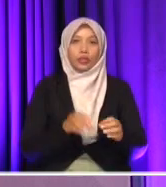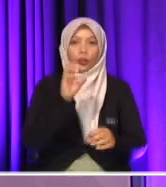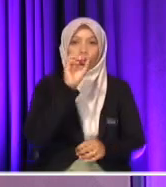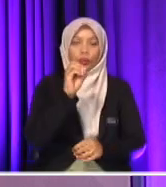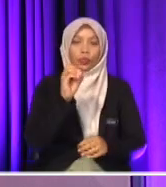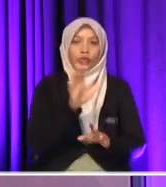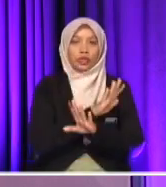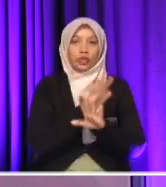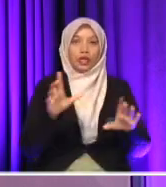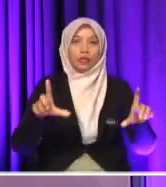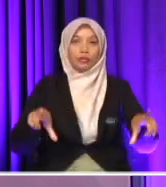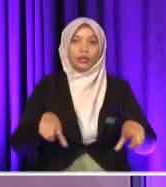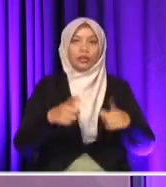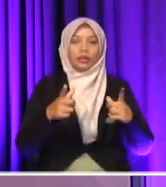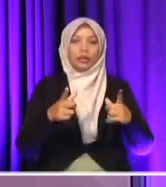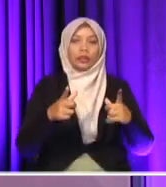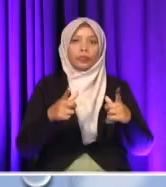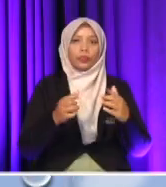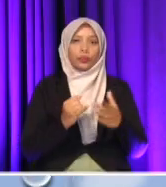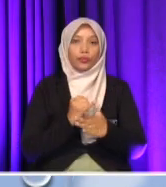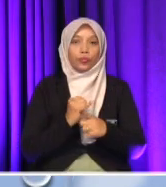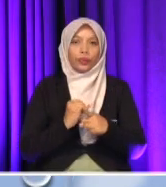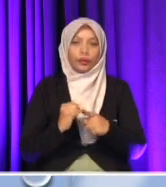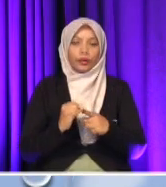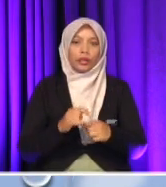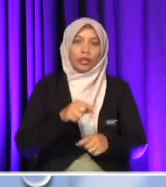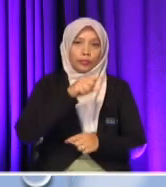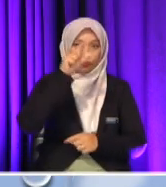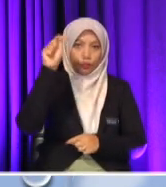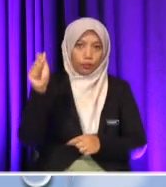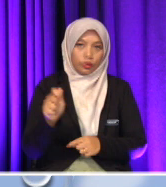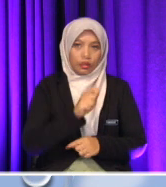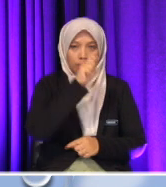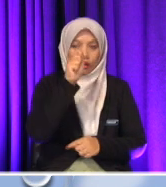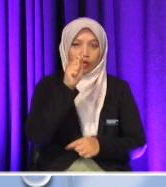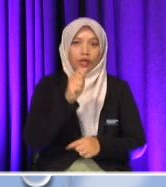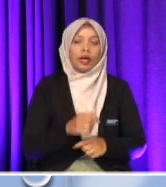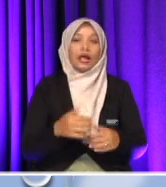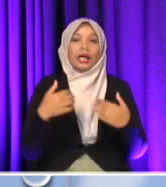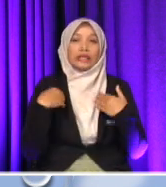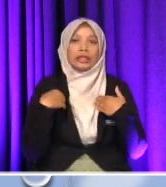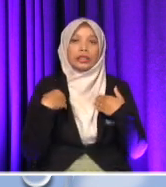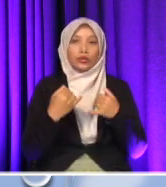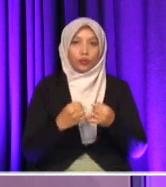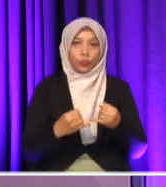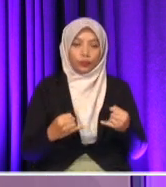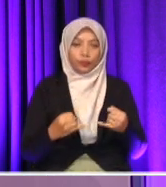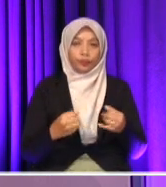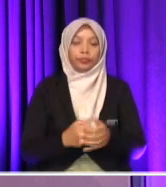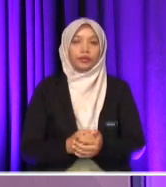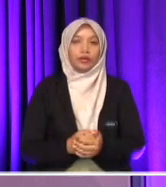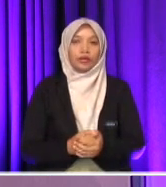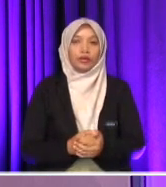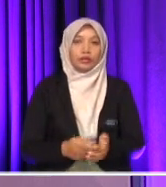tidak berlaku lagi pemotongan urat daya. So bila kita putarkan, dekat sini kita ada urat daya, okey, medan magnet dari